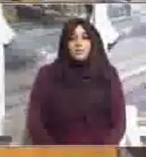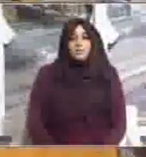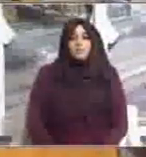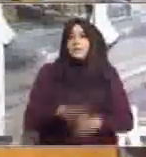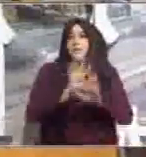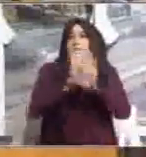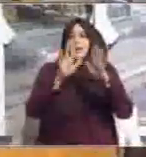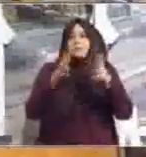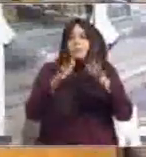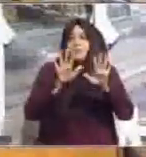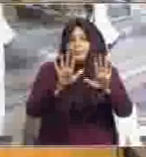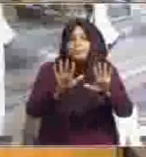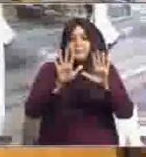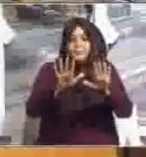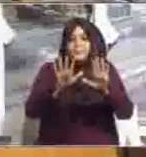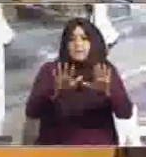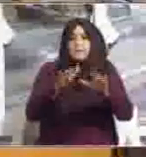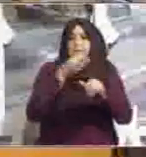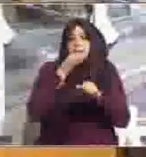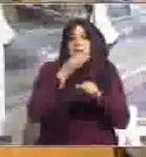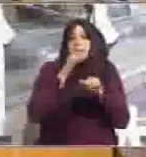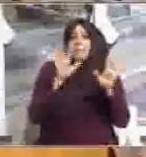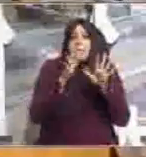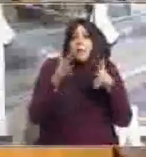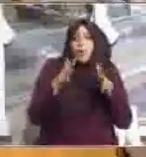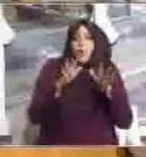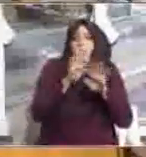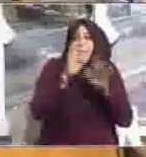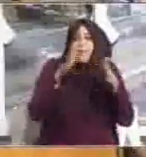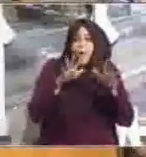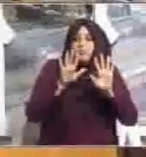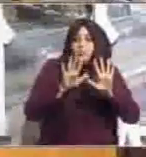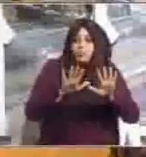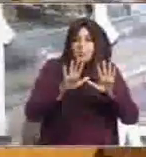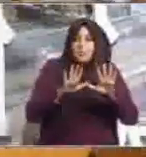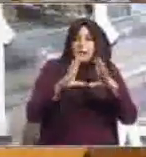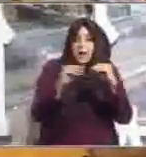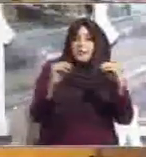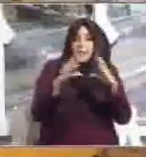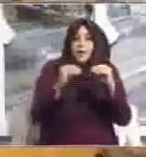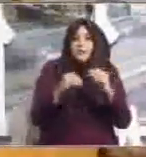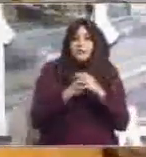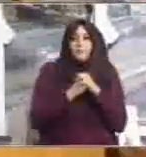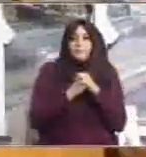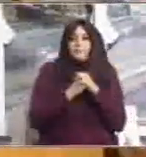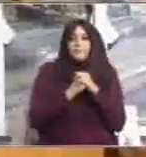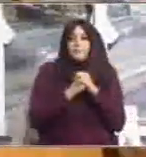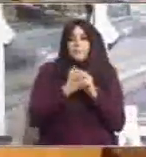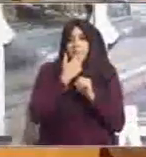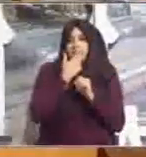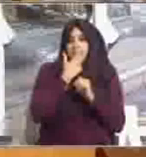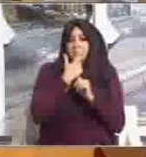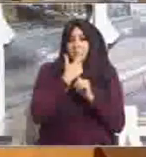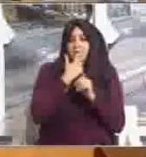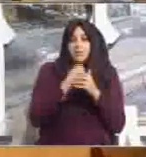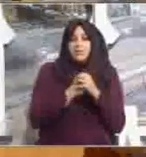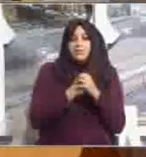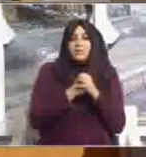لم تراعوا يعني متخافوش خلاص. ما كان سلامات يعني. ما كان والو. هذا جانب. الجانب الآخر